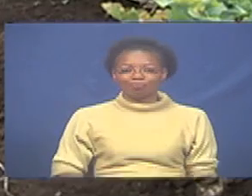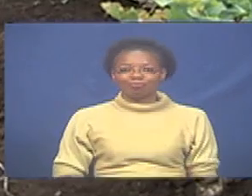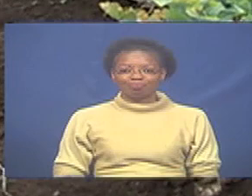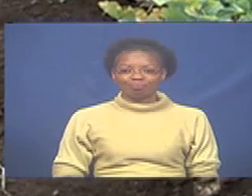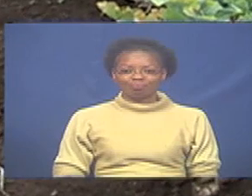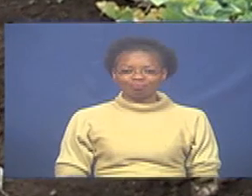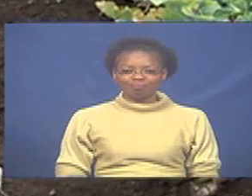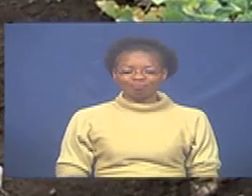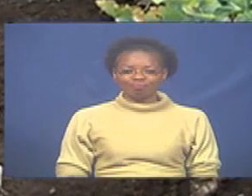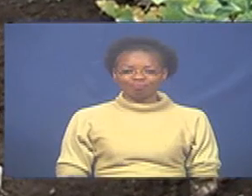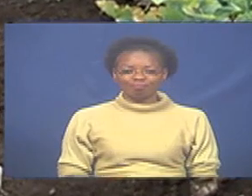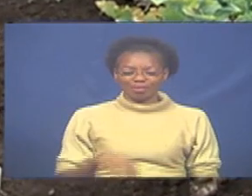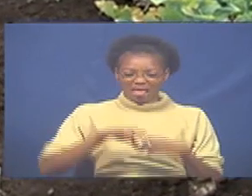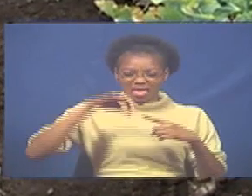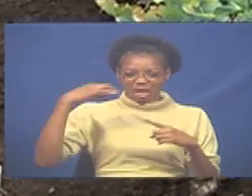shambani.